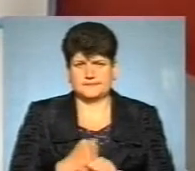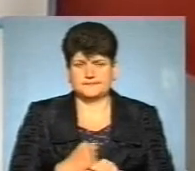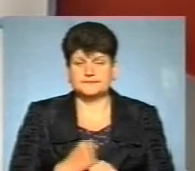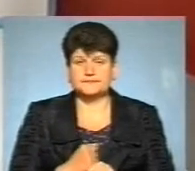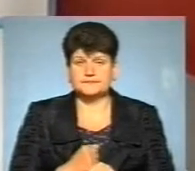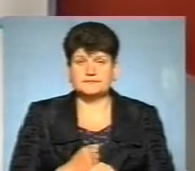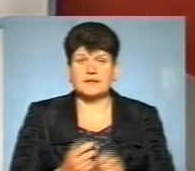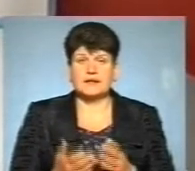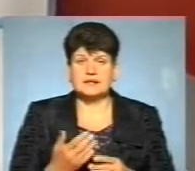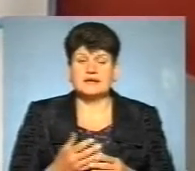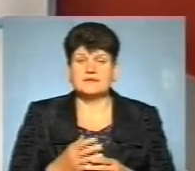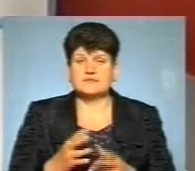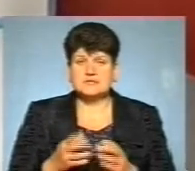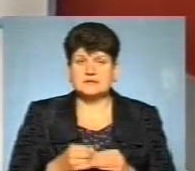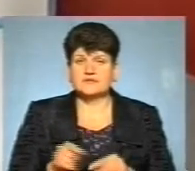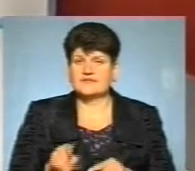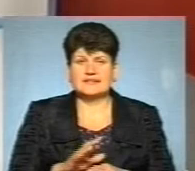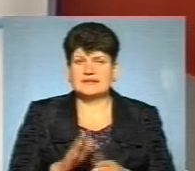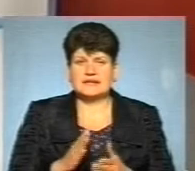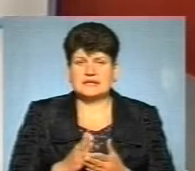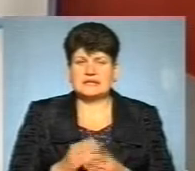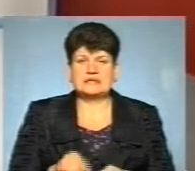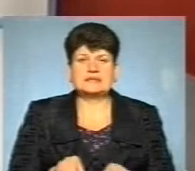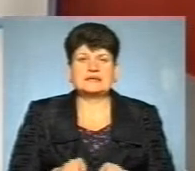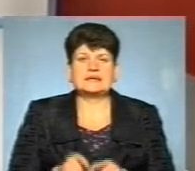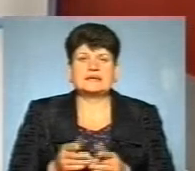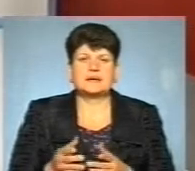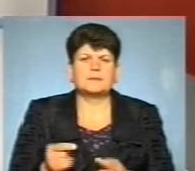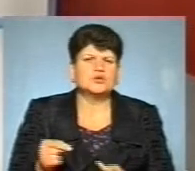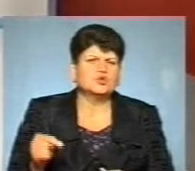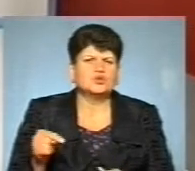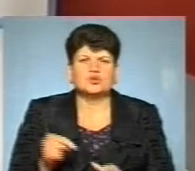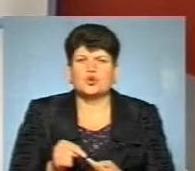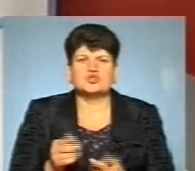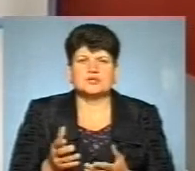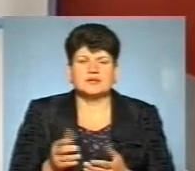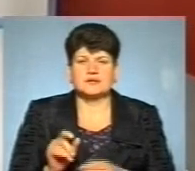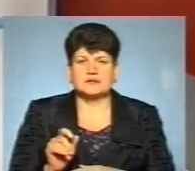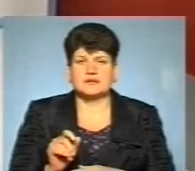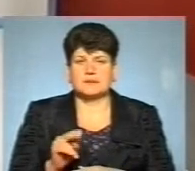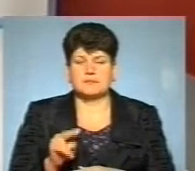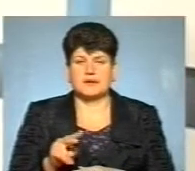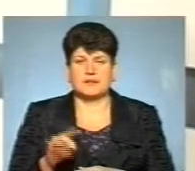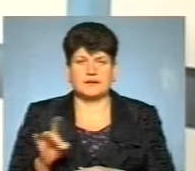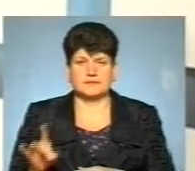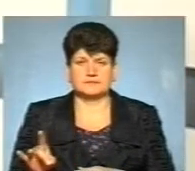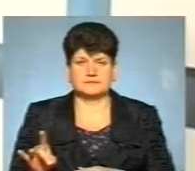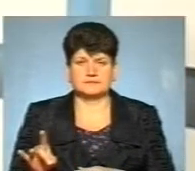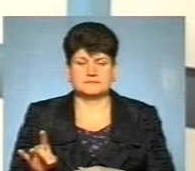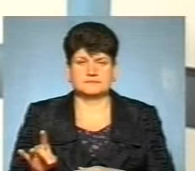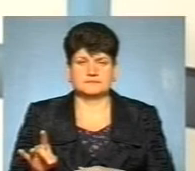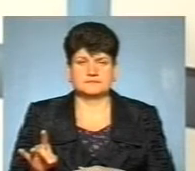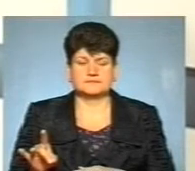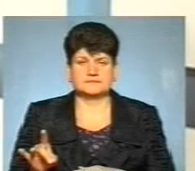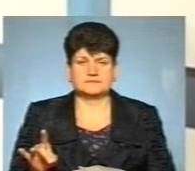але все-таки він не є таким точним, як золотий стандарт ПЛР, власний